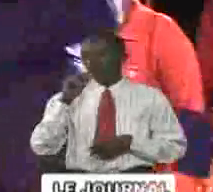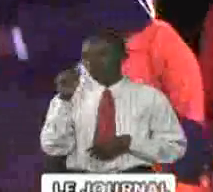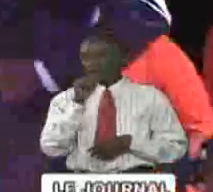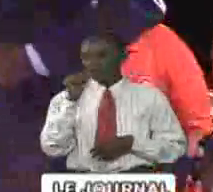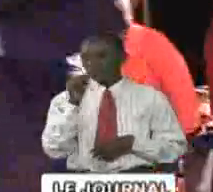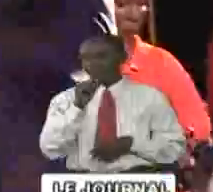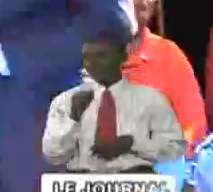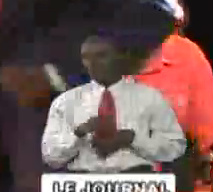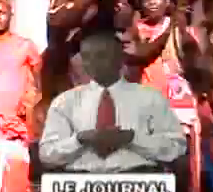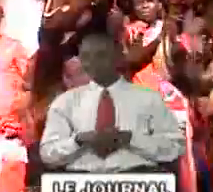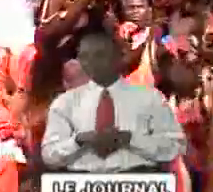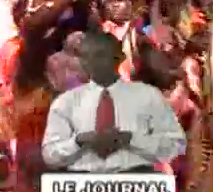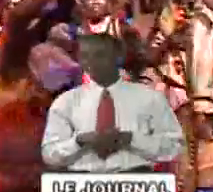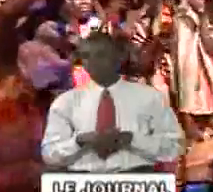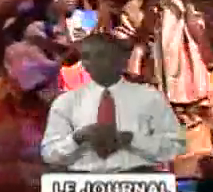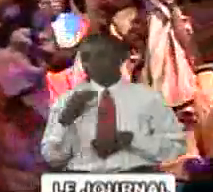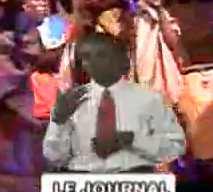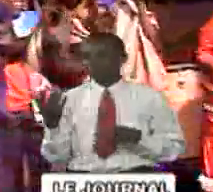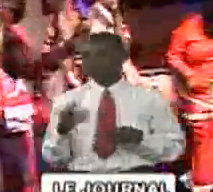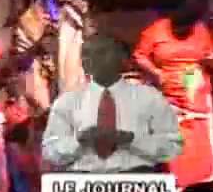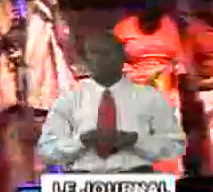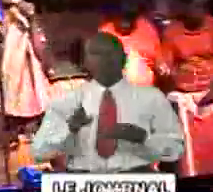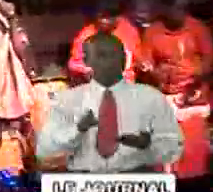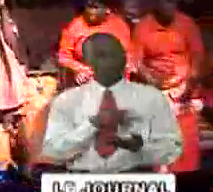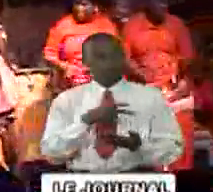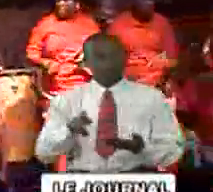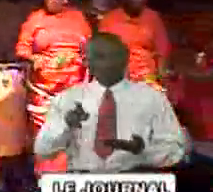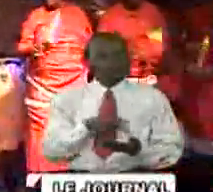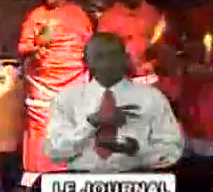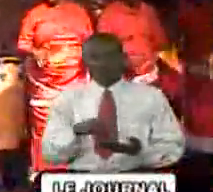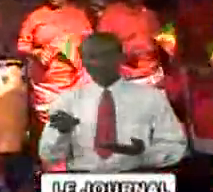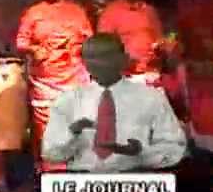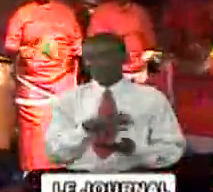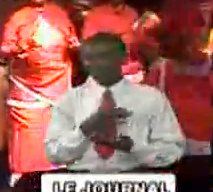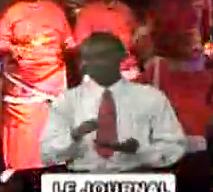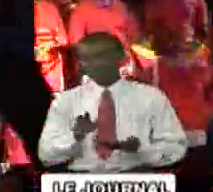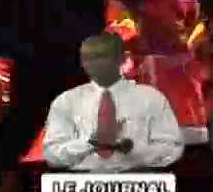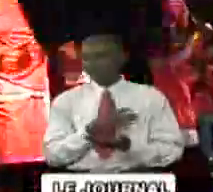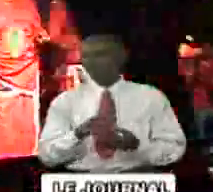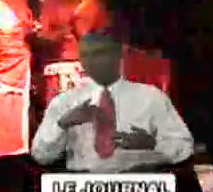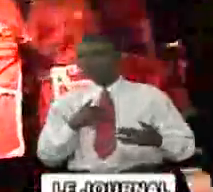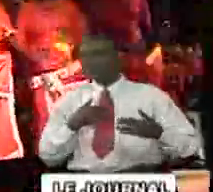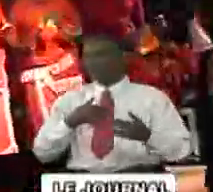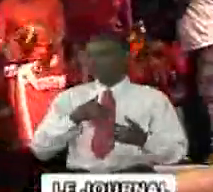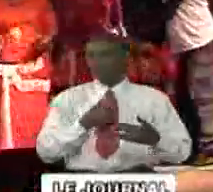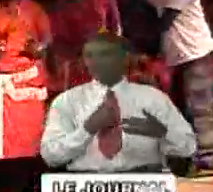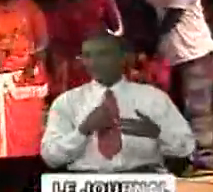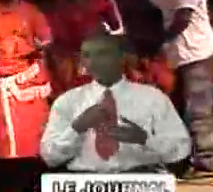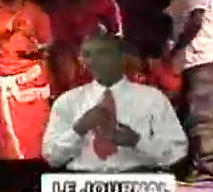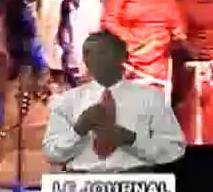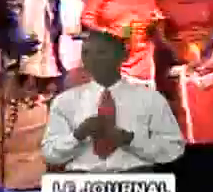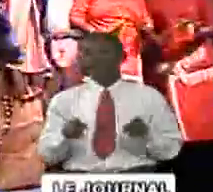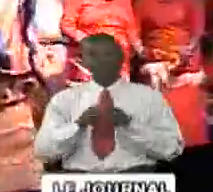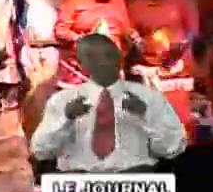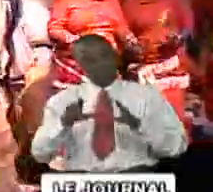manifestation. Le son de la cire, l'indanda lingala, une guitare traditionnelle jouée par le ministre de la Culture, Jean-Claude Gakoso, a marqué